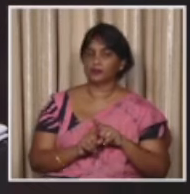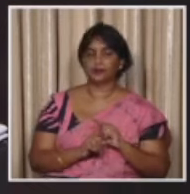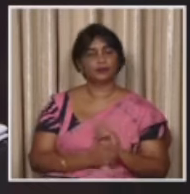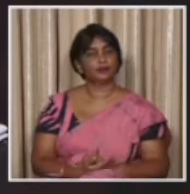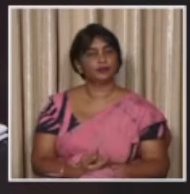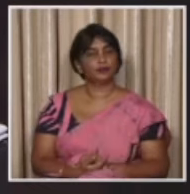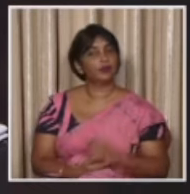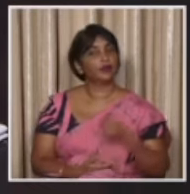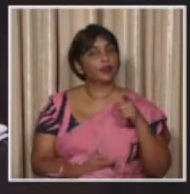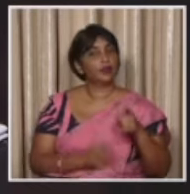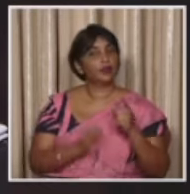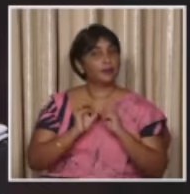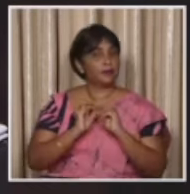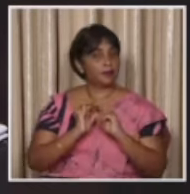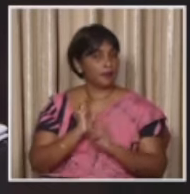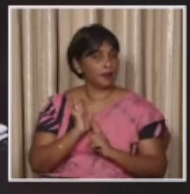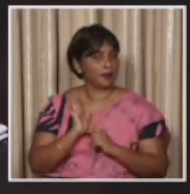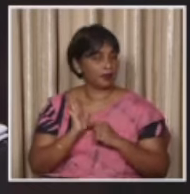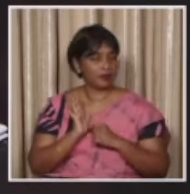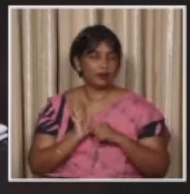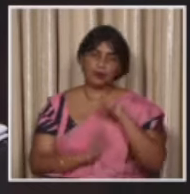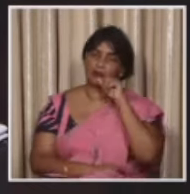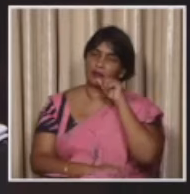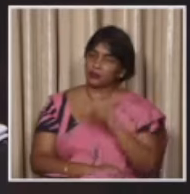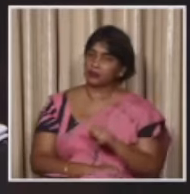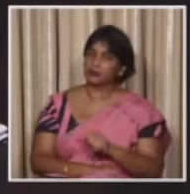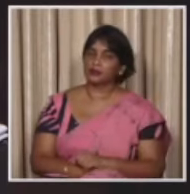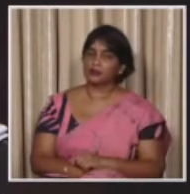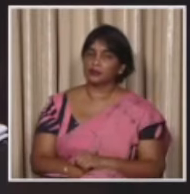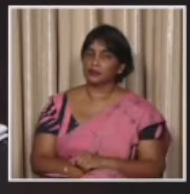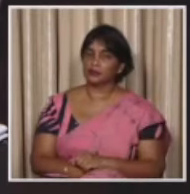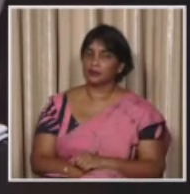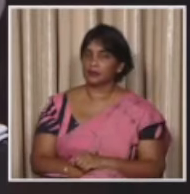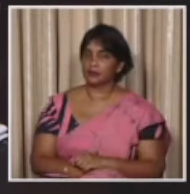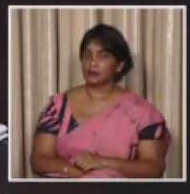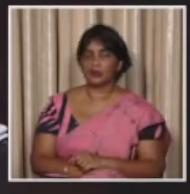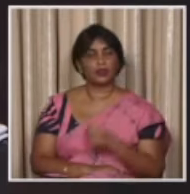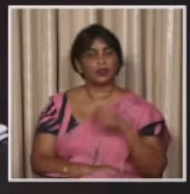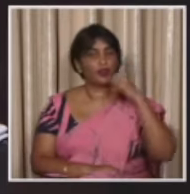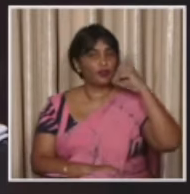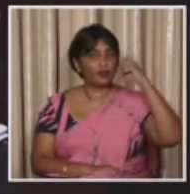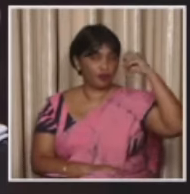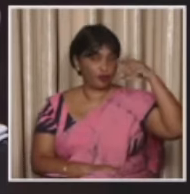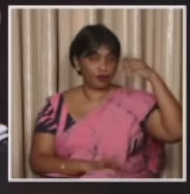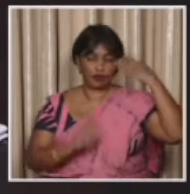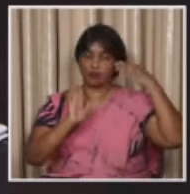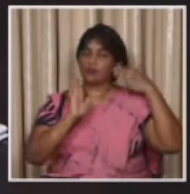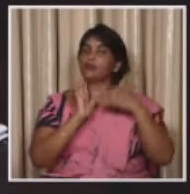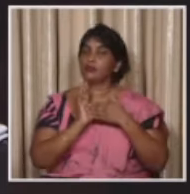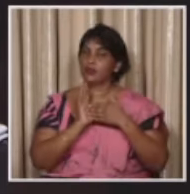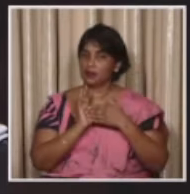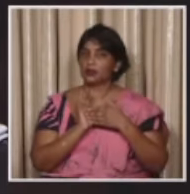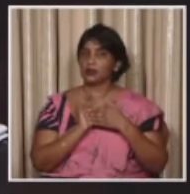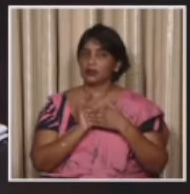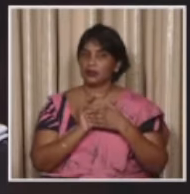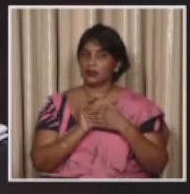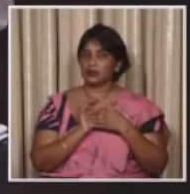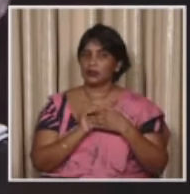මේ පනත හරහා ඇත්ත වශයෙන්ම දැන් ඉලෙක්ට්‍රිසිටි සෙක්ටර් එකේ ස්ටේට් මොනොපොලි